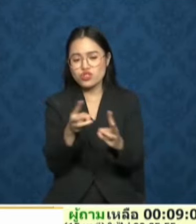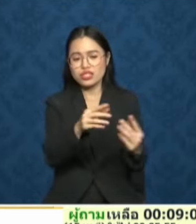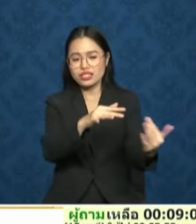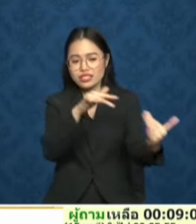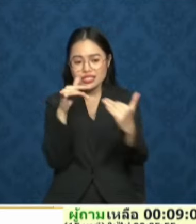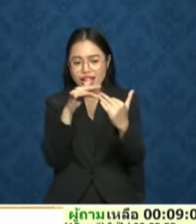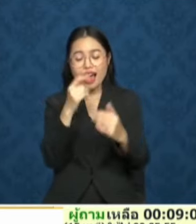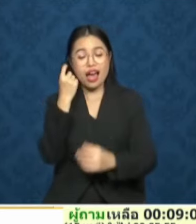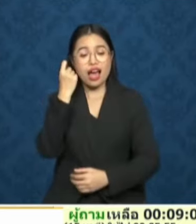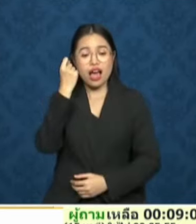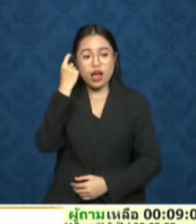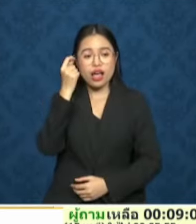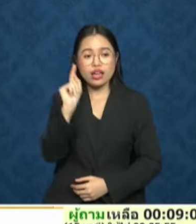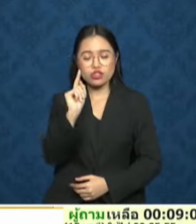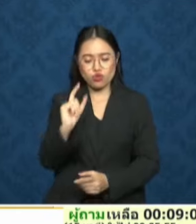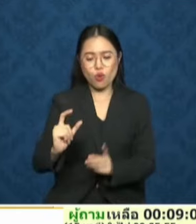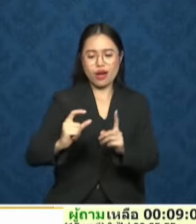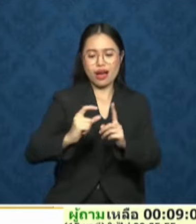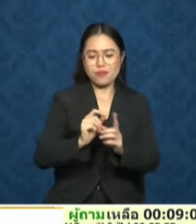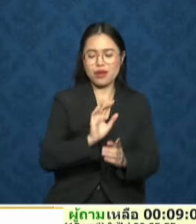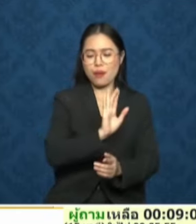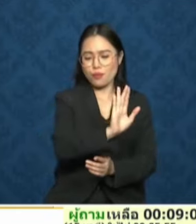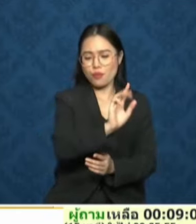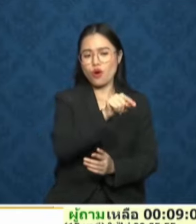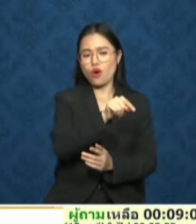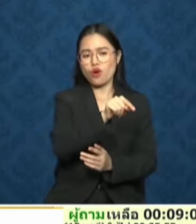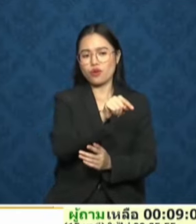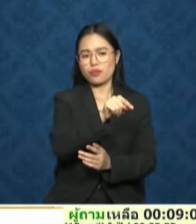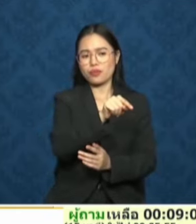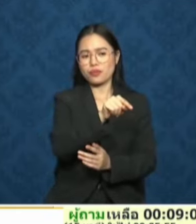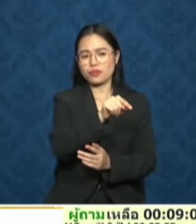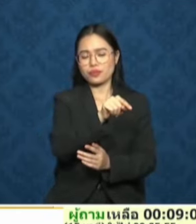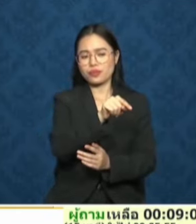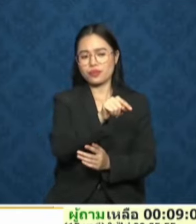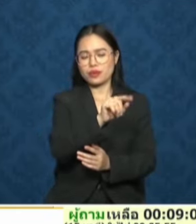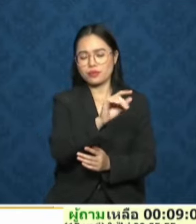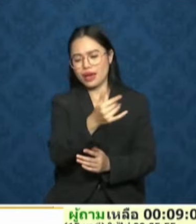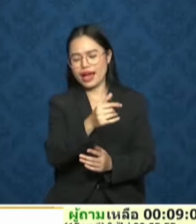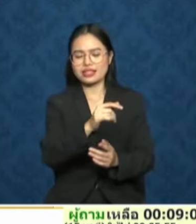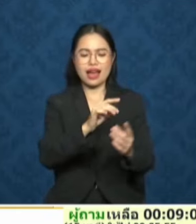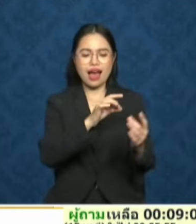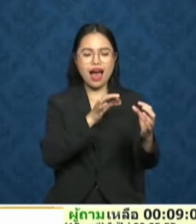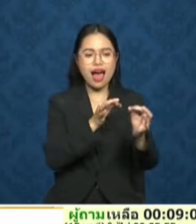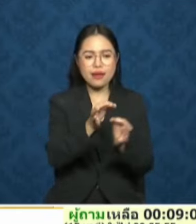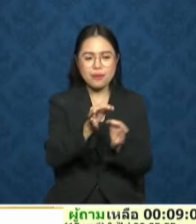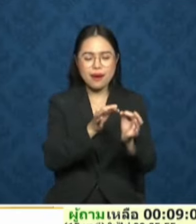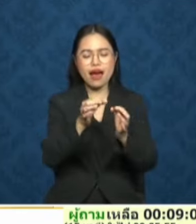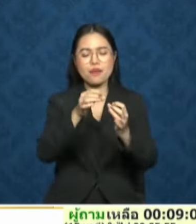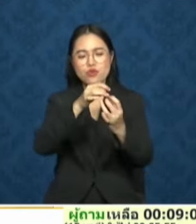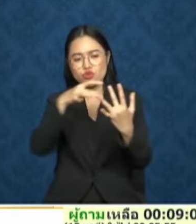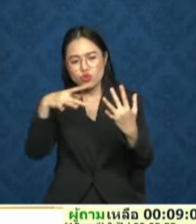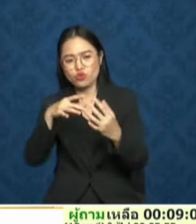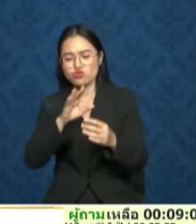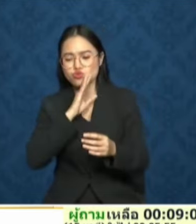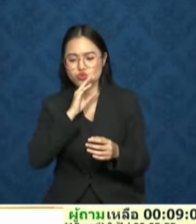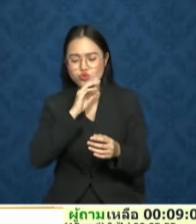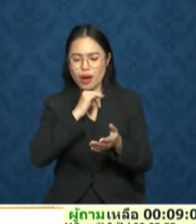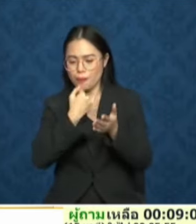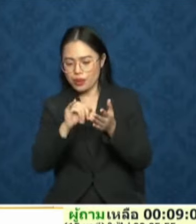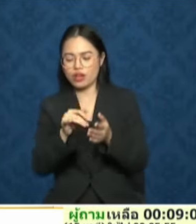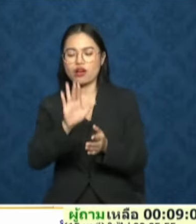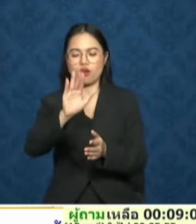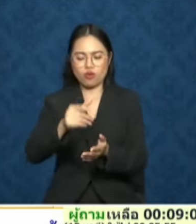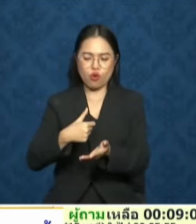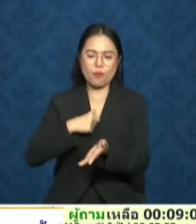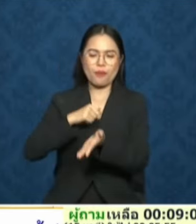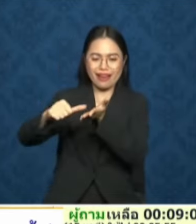ความเข้าใจในสับเทคนิกและการแลนมัอาจะไม่ได้ไปในทางเดียวกันแตเมื่เกิดความผดปลาจอุธารีเอง เราอ